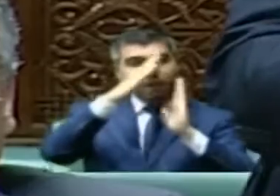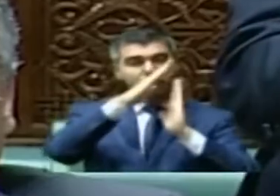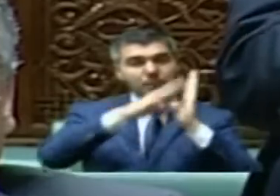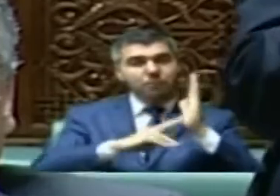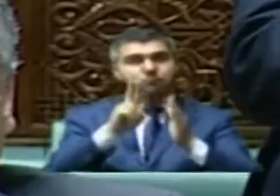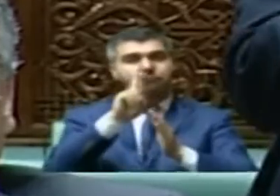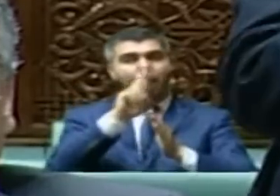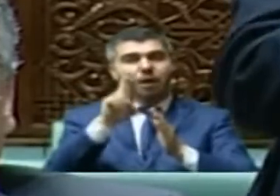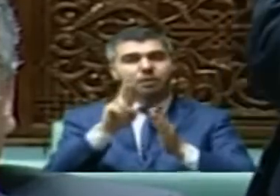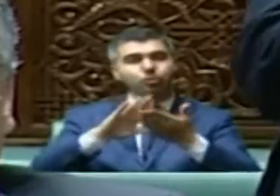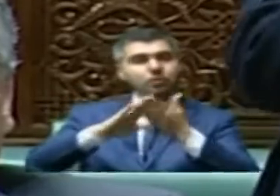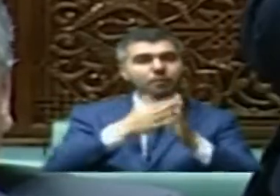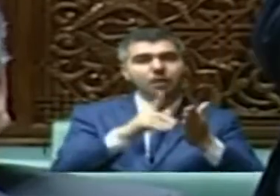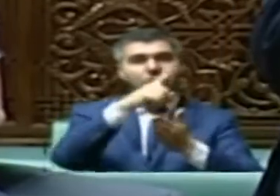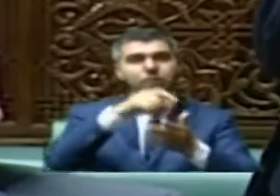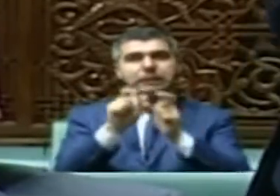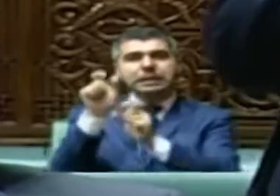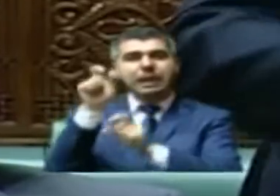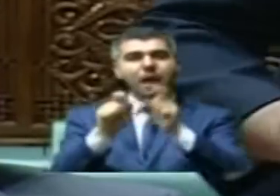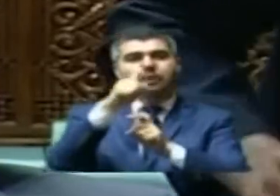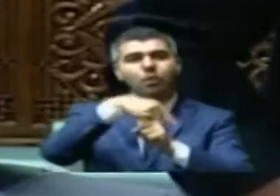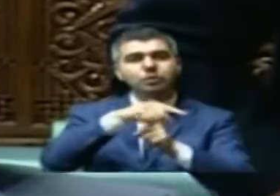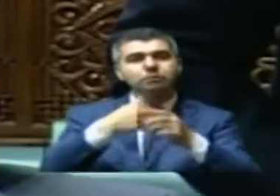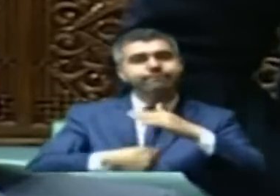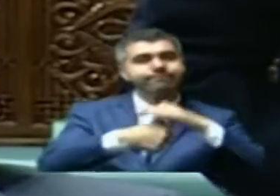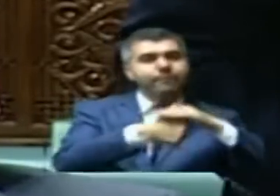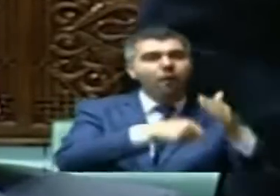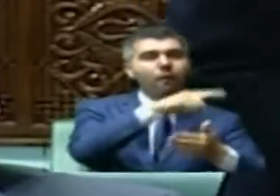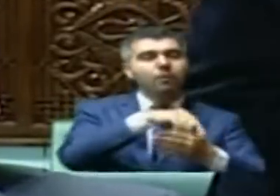أمام جميع المواطنين الذين لهم الأمل في إمكانية الإصلاح في ظل المؤسسة.